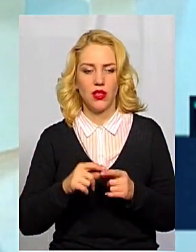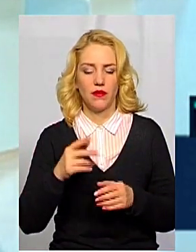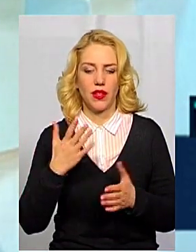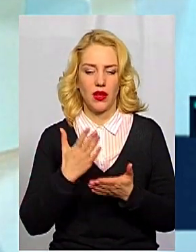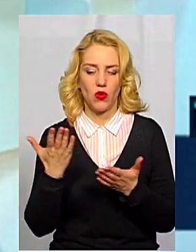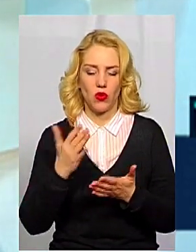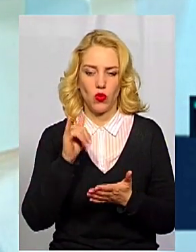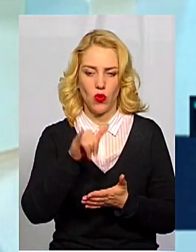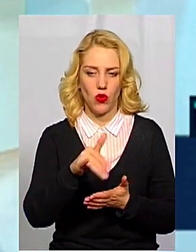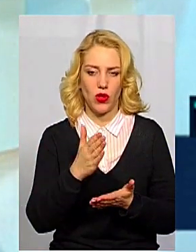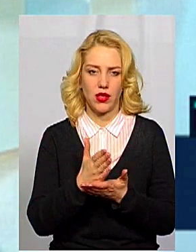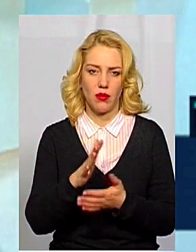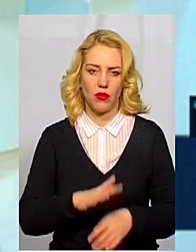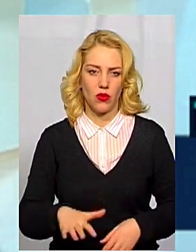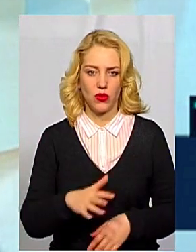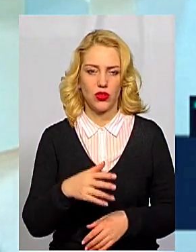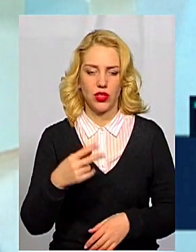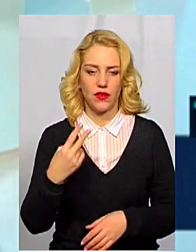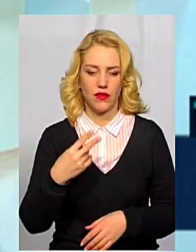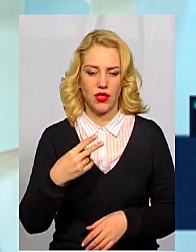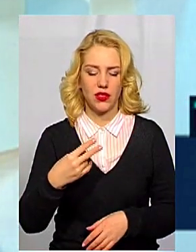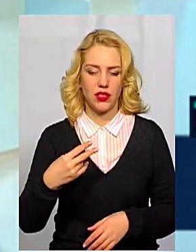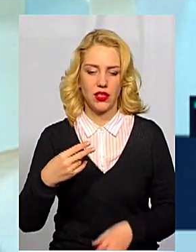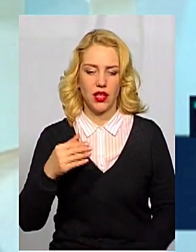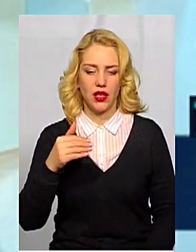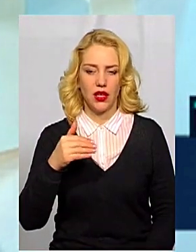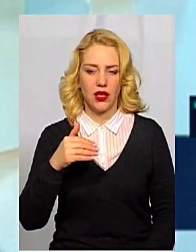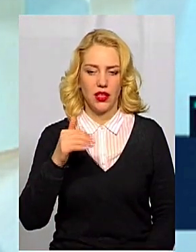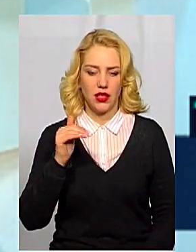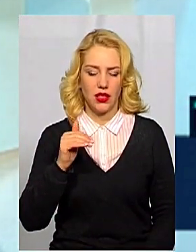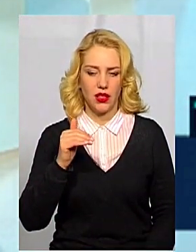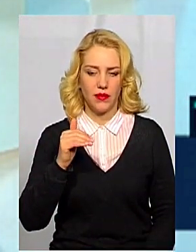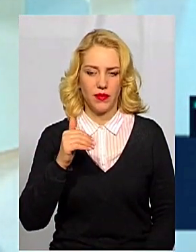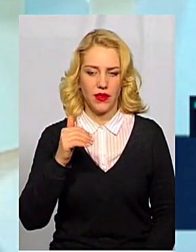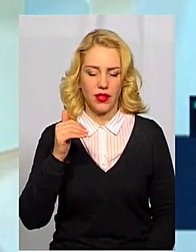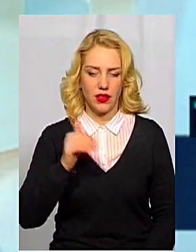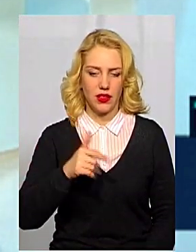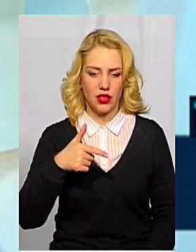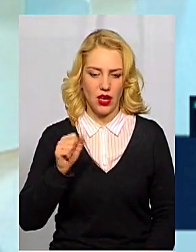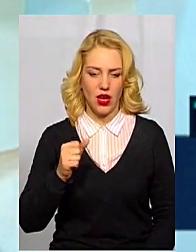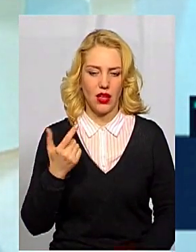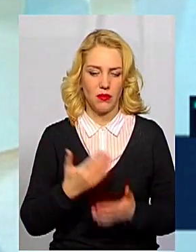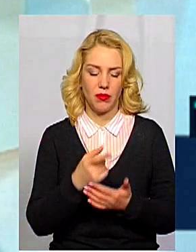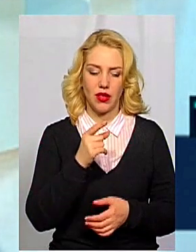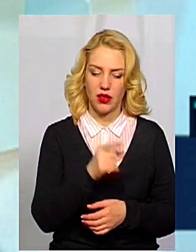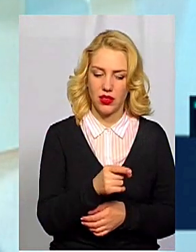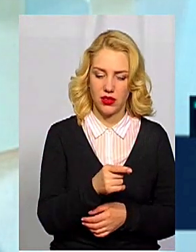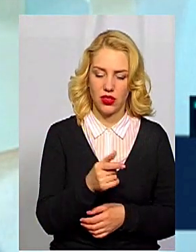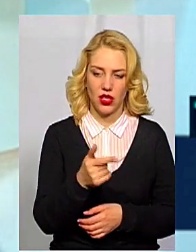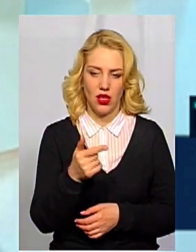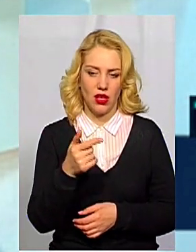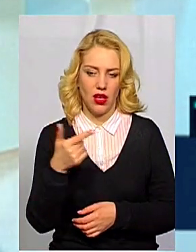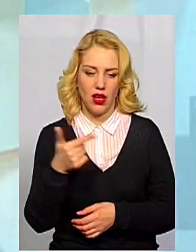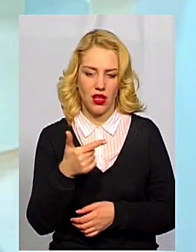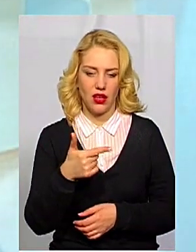грубо кажучи, так, по 1000 гривень на 1000 гектарів, це відповідно ділимо далі, що у нас виходить, по 1 гривні на